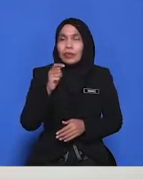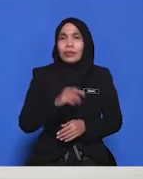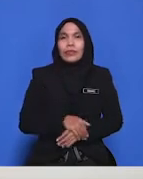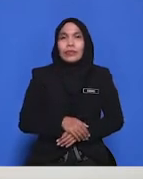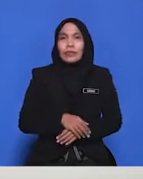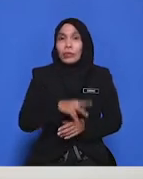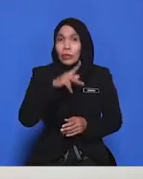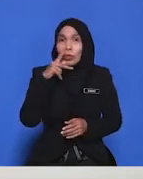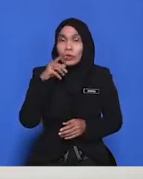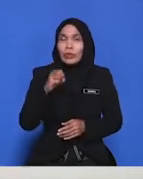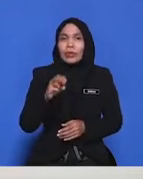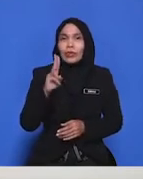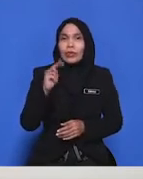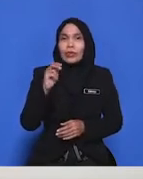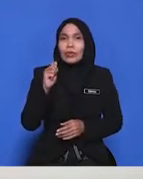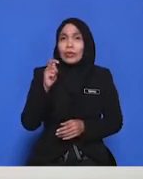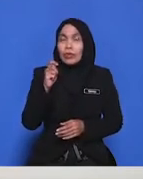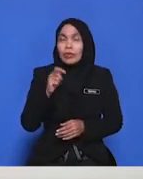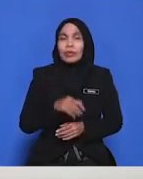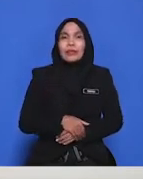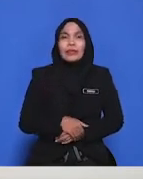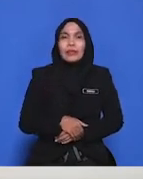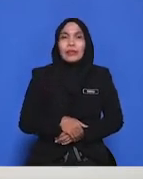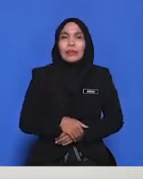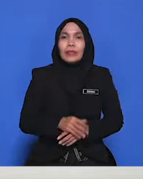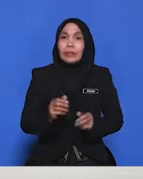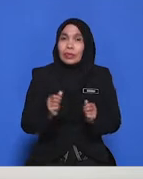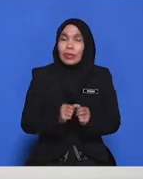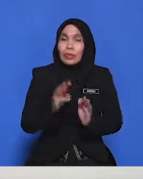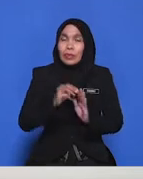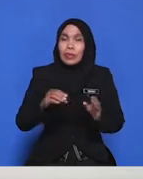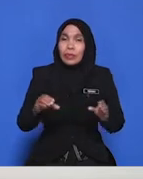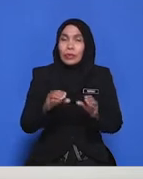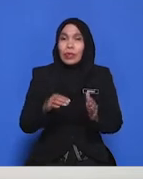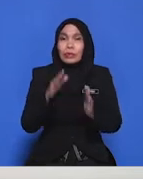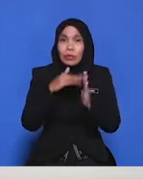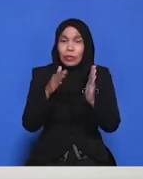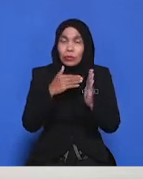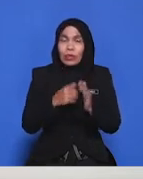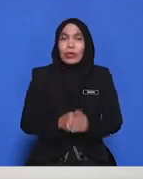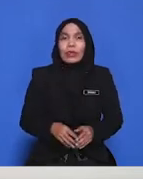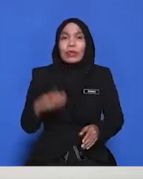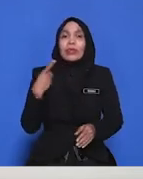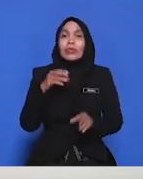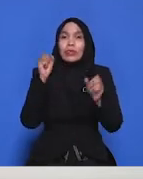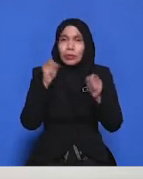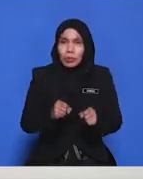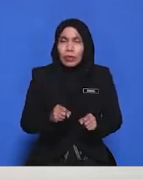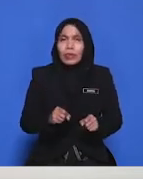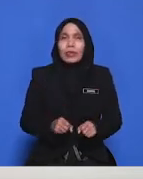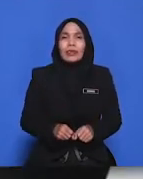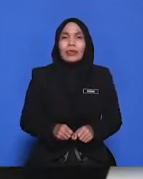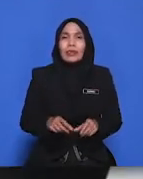lail. InsyaAllah, dengan membuat jadual harian tersebut, kita akan mampu melaksanakan perubahan yang kita rancang